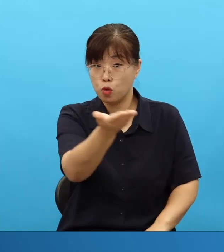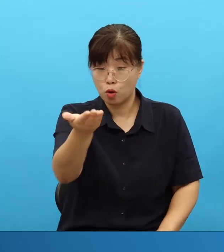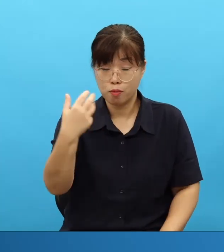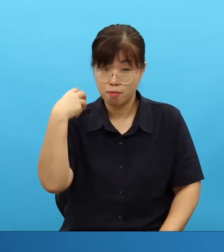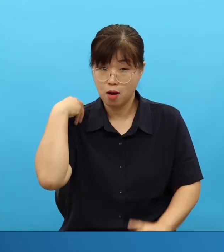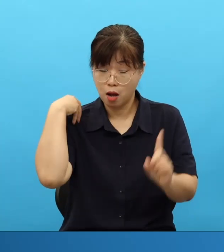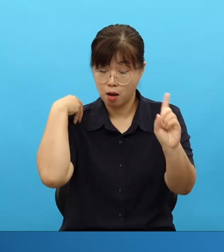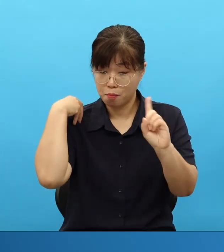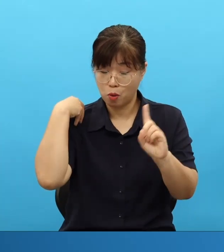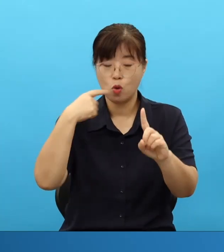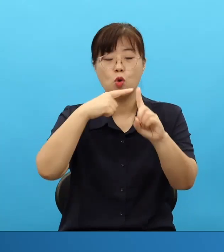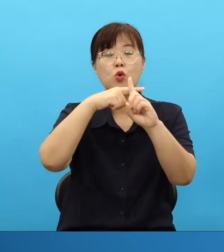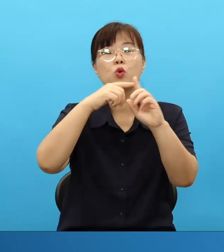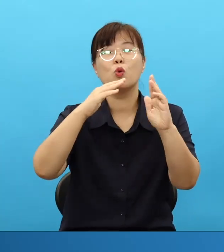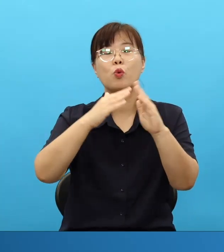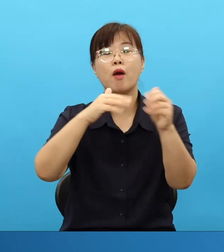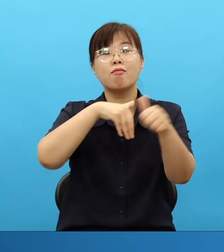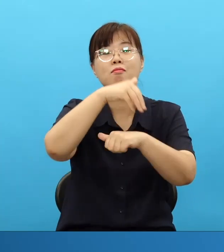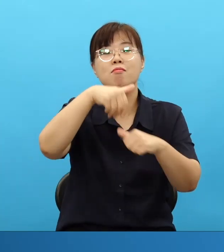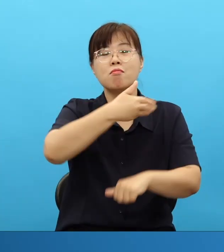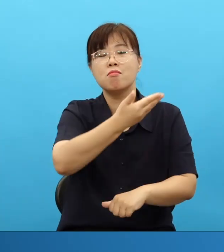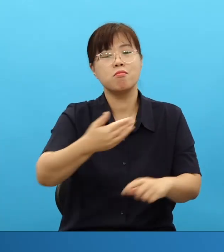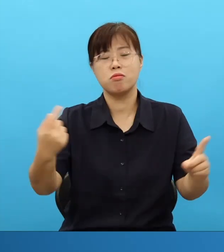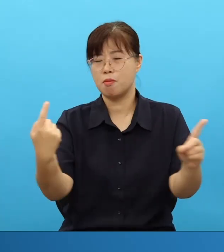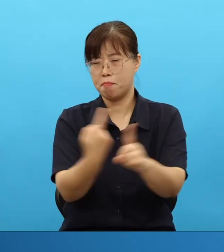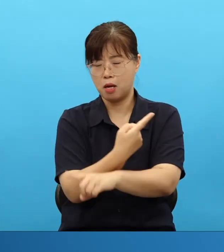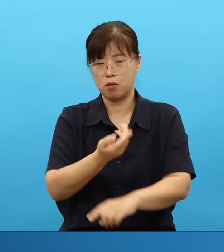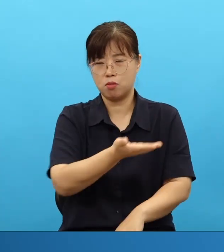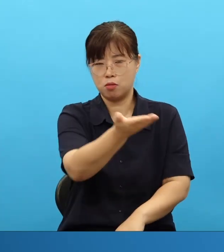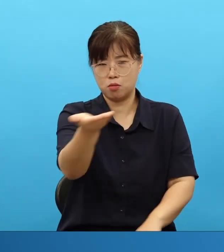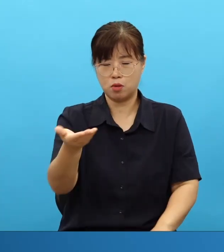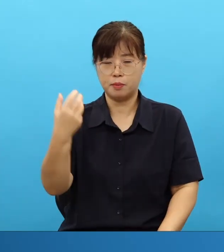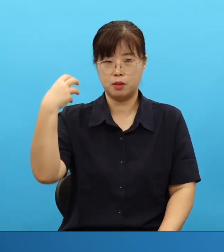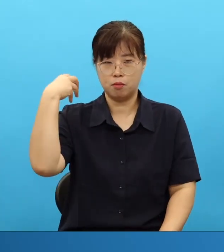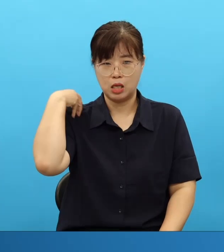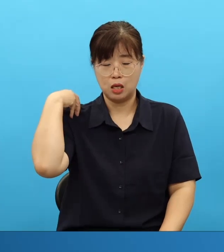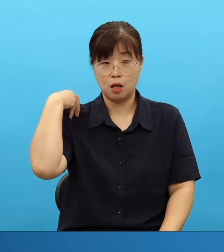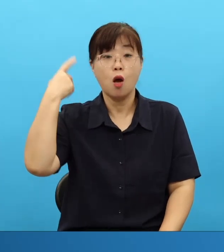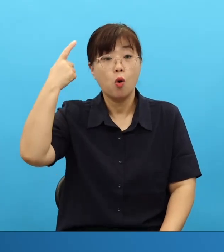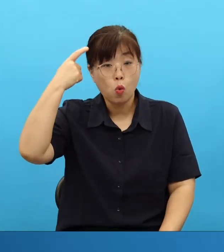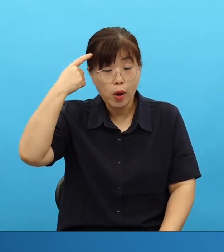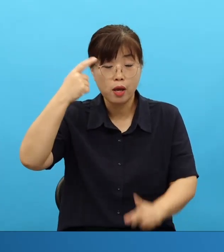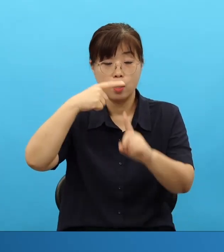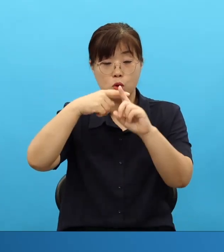바꿔라 거의 육신적으로 갑니다 영적으로 바꾸라